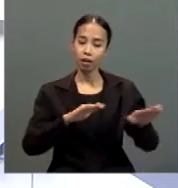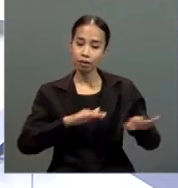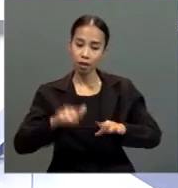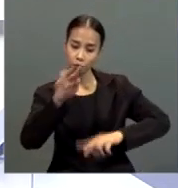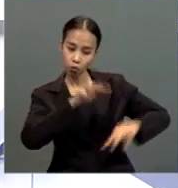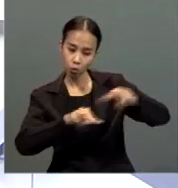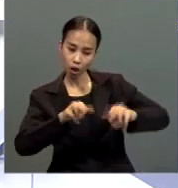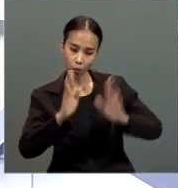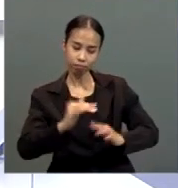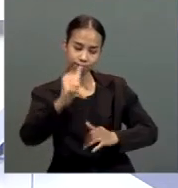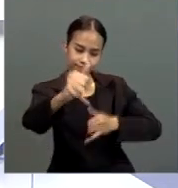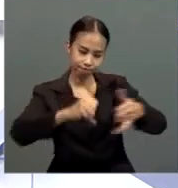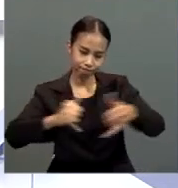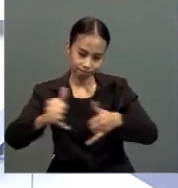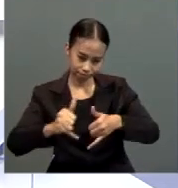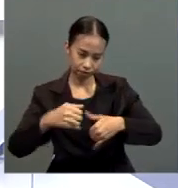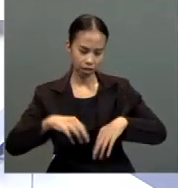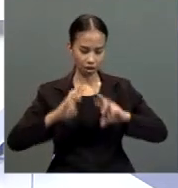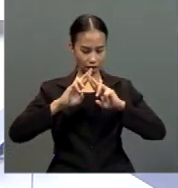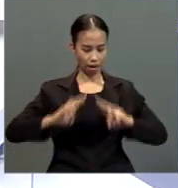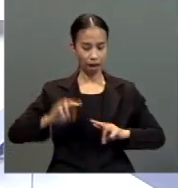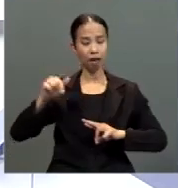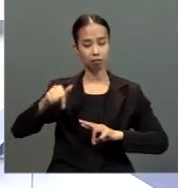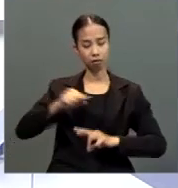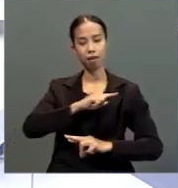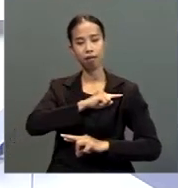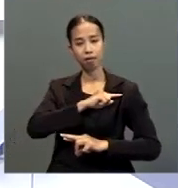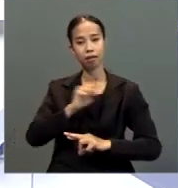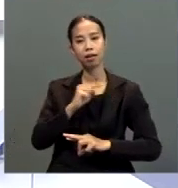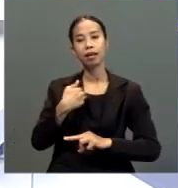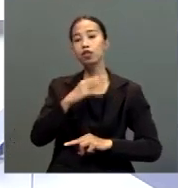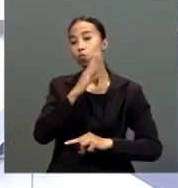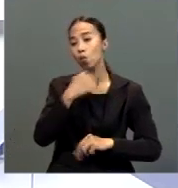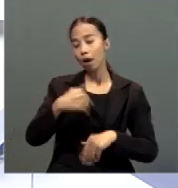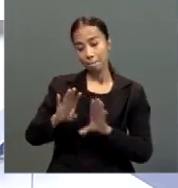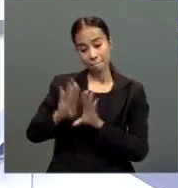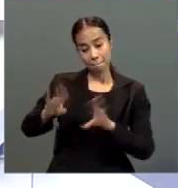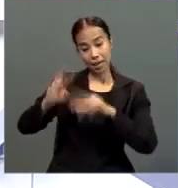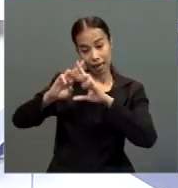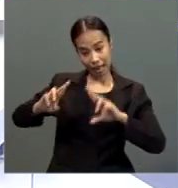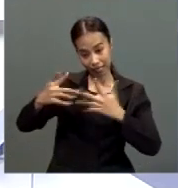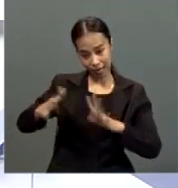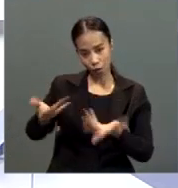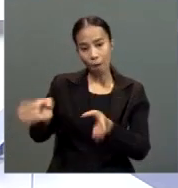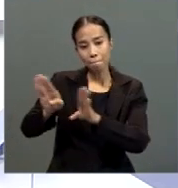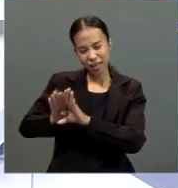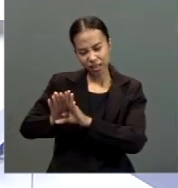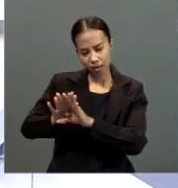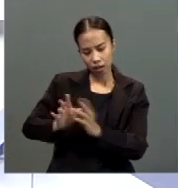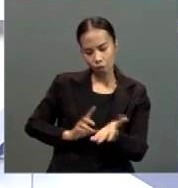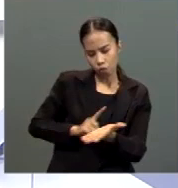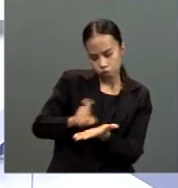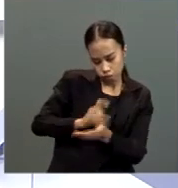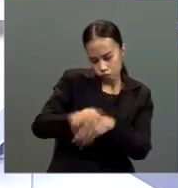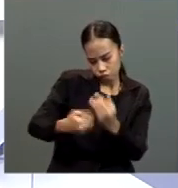อมดูแลคนที่จะเข้ามาใช้บริการแล้วตัวร้านเองเนี่ยบางทีพอเปิดไปแล้วสักพักนึงก็จะต้องปิดร้านมาทำความสะอาดฆ่าเชื้ออุปกรณ์ข้างในด้วยนะ